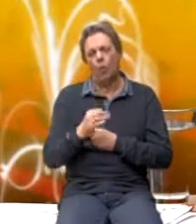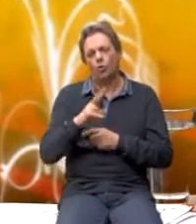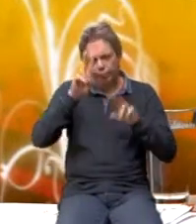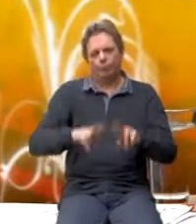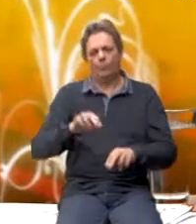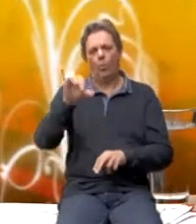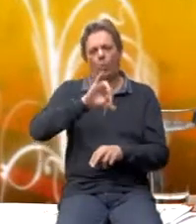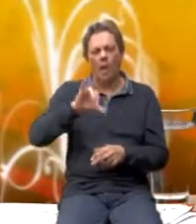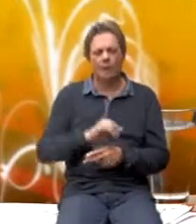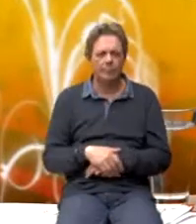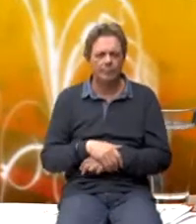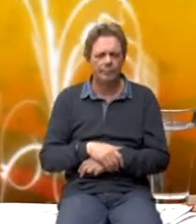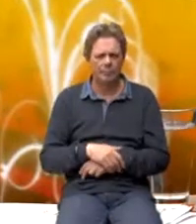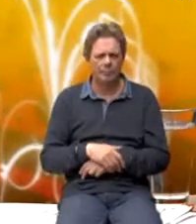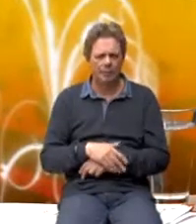da je sve drugo.